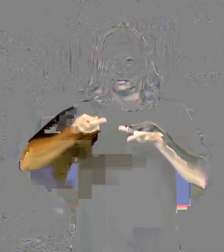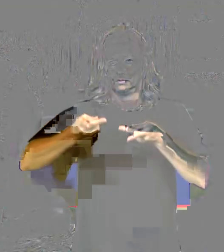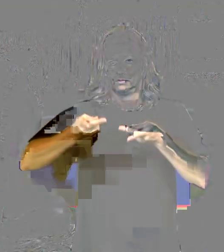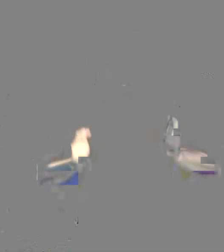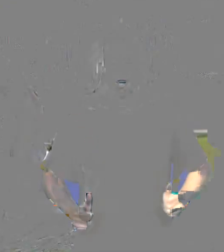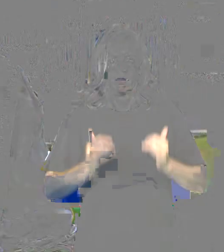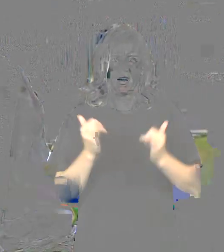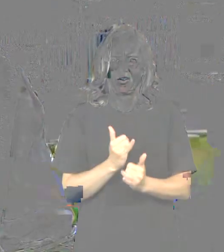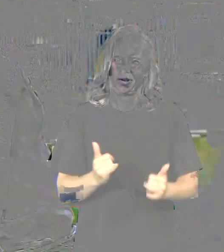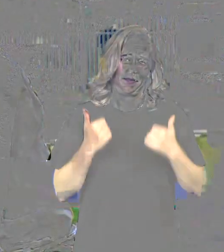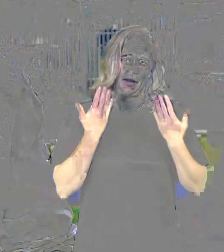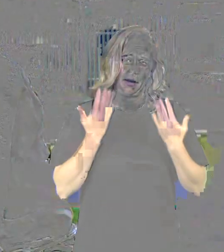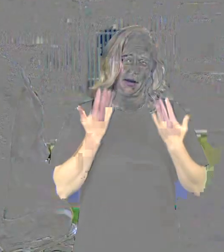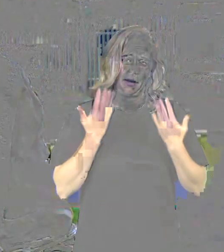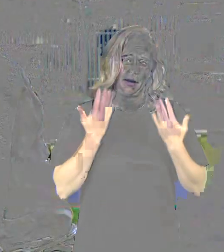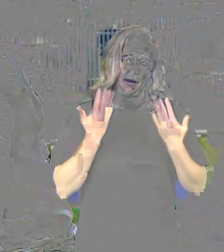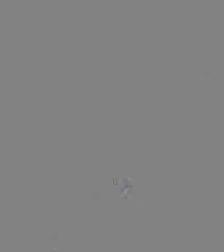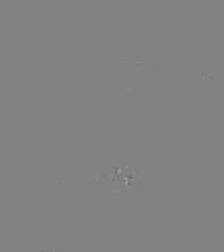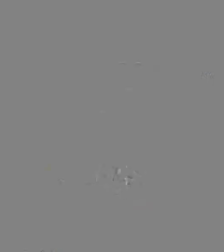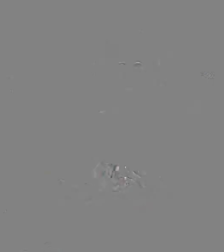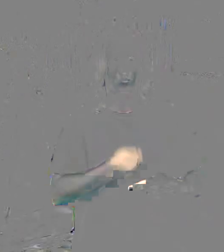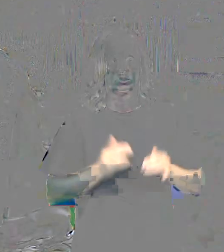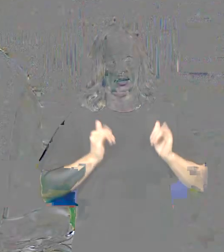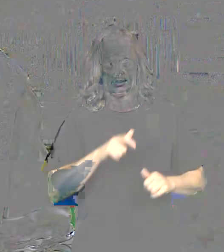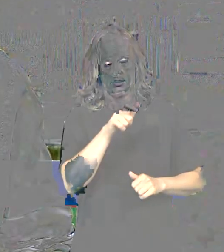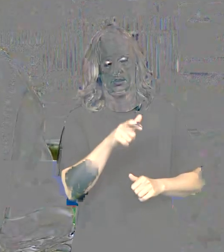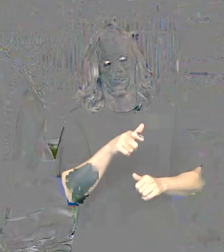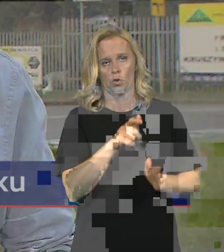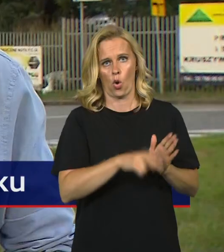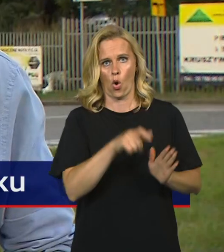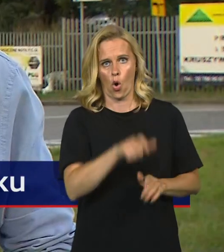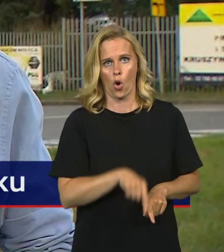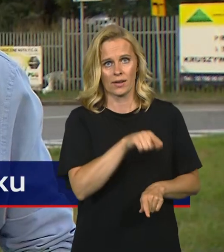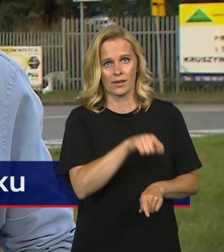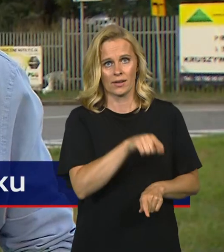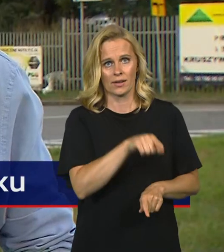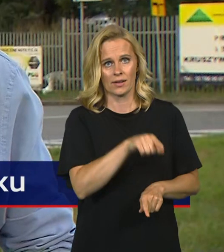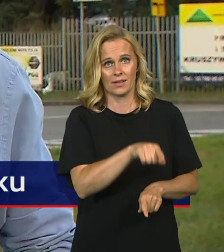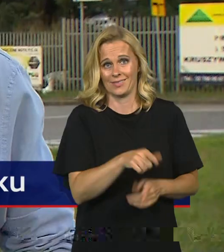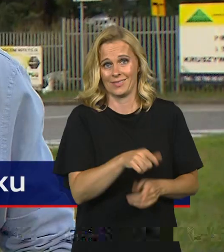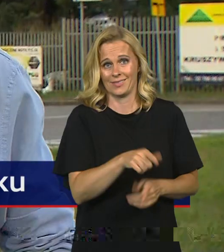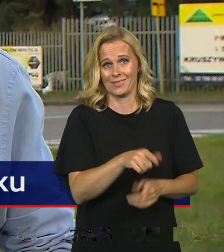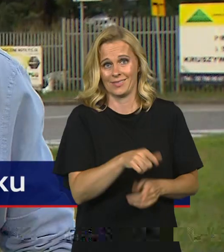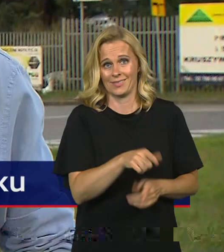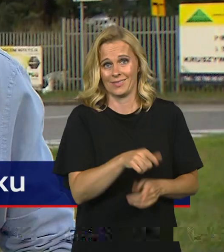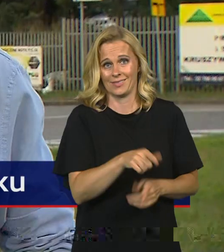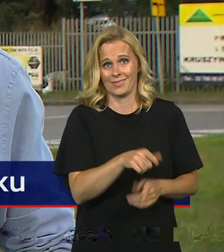...úplně poslední horník stál... ...záchranáři ho nemohou nalézt...